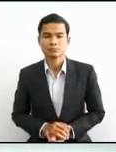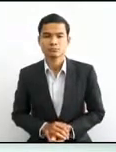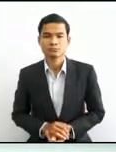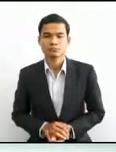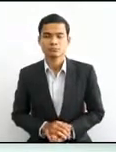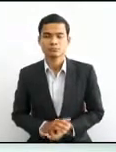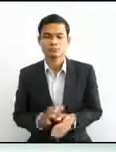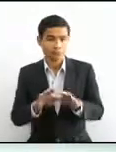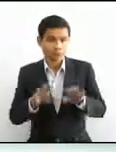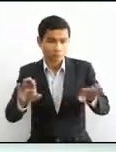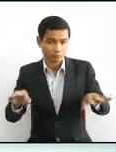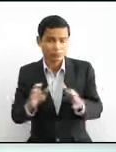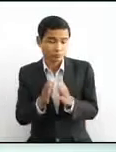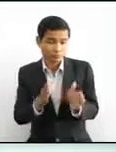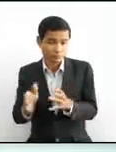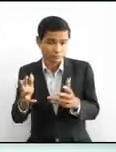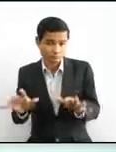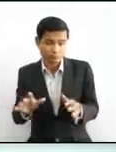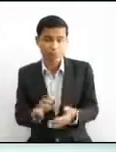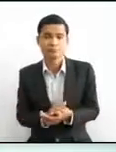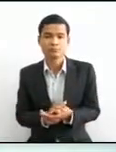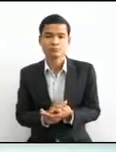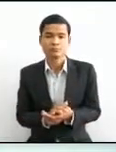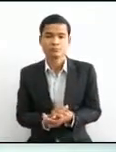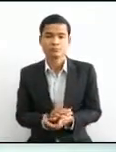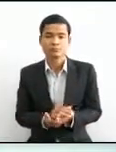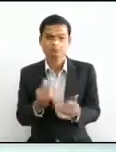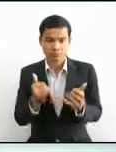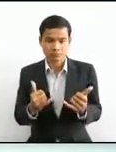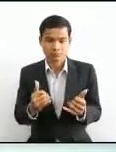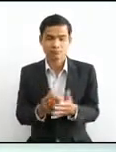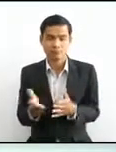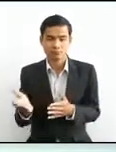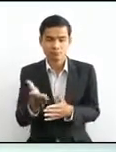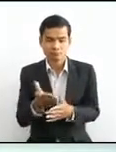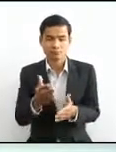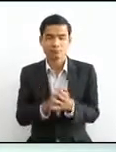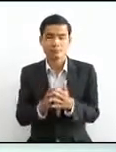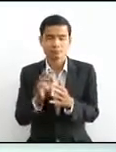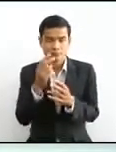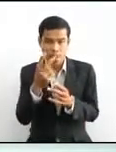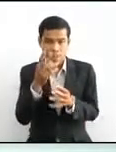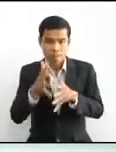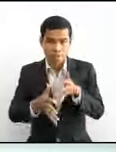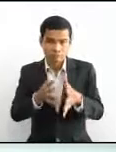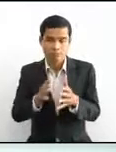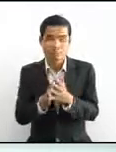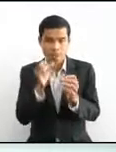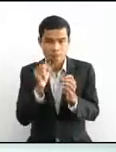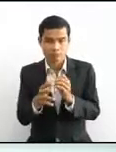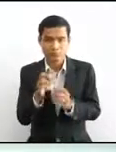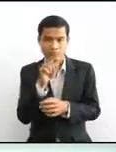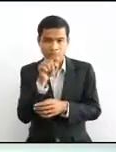chà là con tìm khuôn hình nữa con ta là con chăm án này cứ chẳng ơn á ta chấp